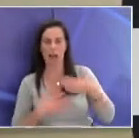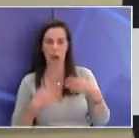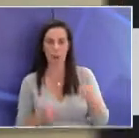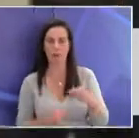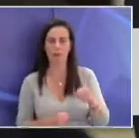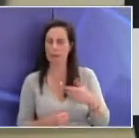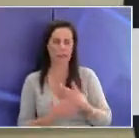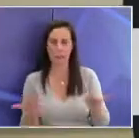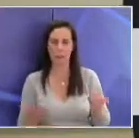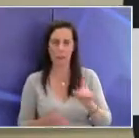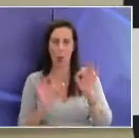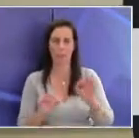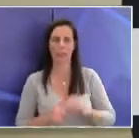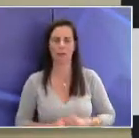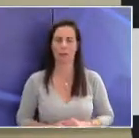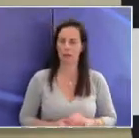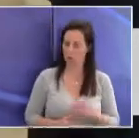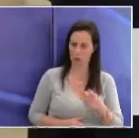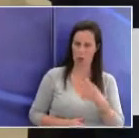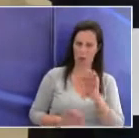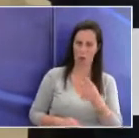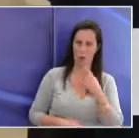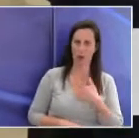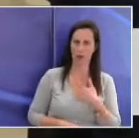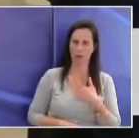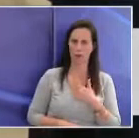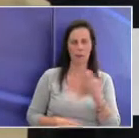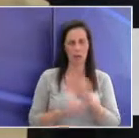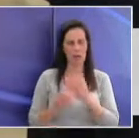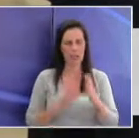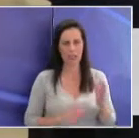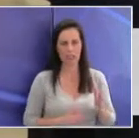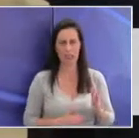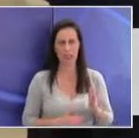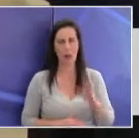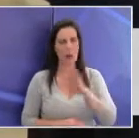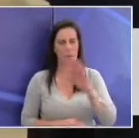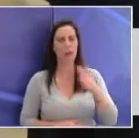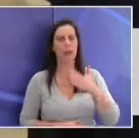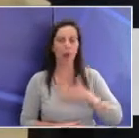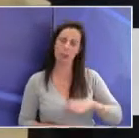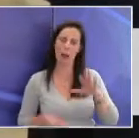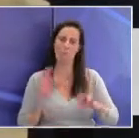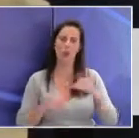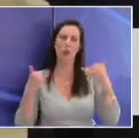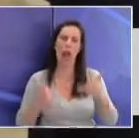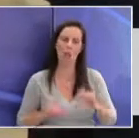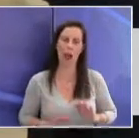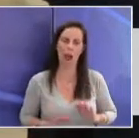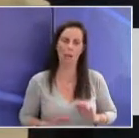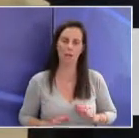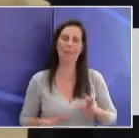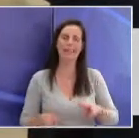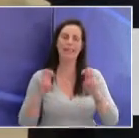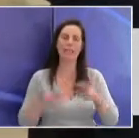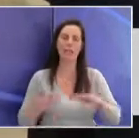מבחינת זאב זאב, לא יותר מזה. זאת אומרת, מה שאתה בעצם אומר, בוא נעשה סדר. נתניהו רצה ללכת לבחירות עכשיו, ניצל